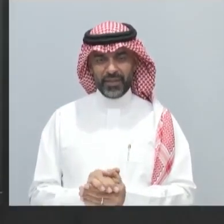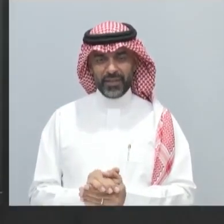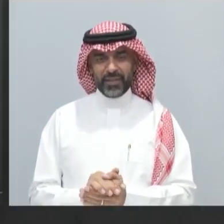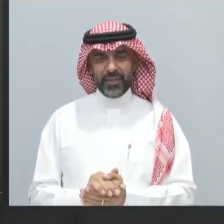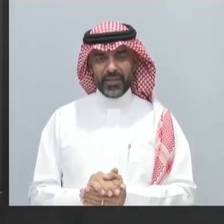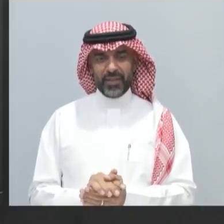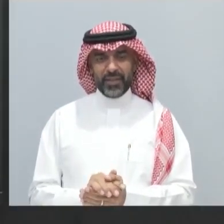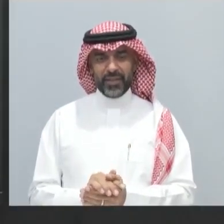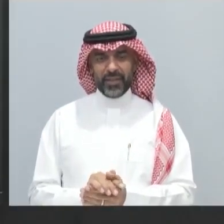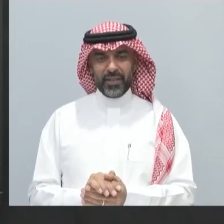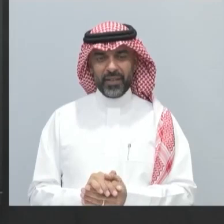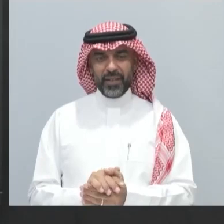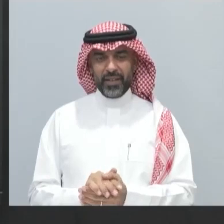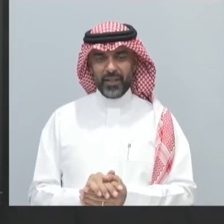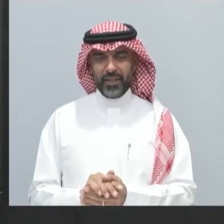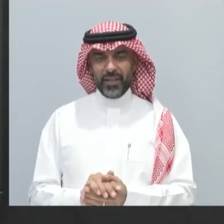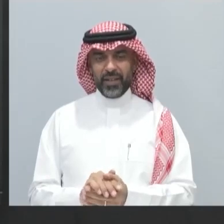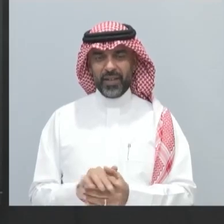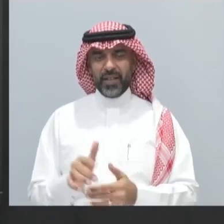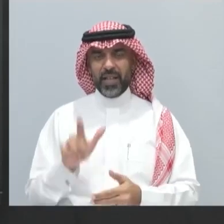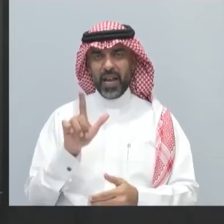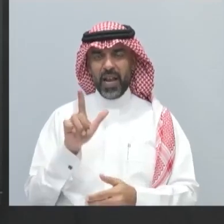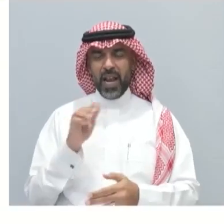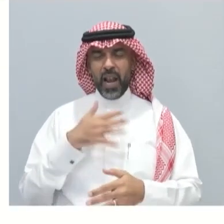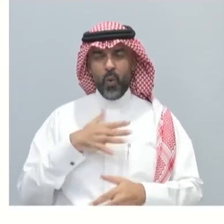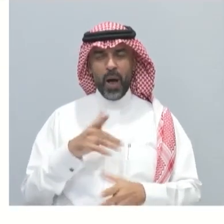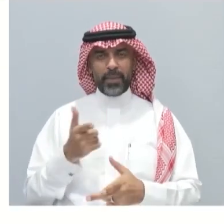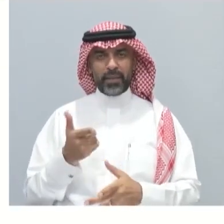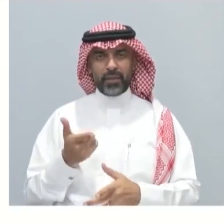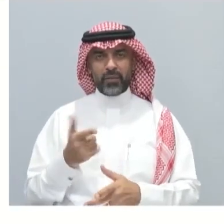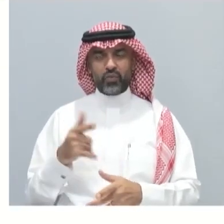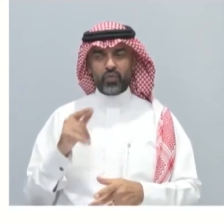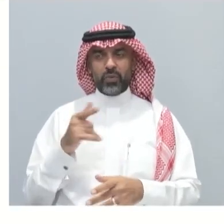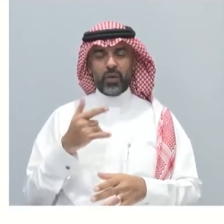بالفريسة قيام بالاحساس الامساك